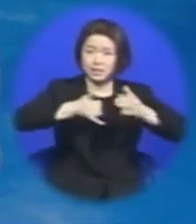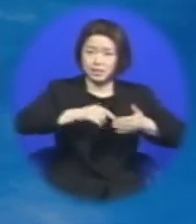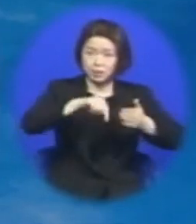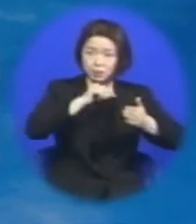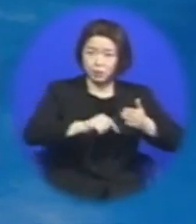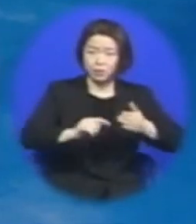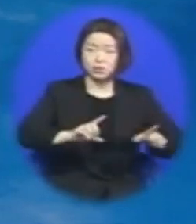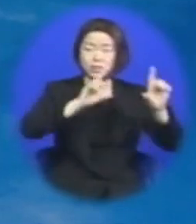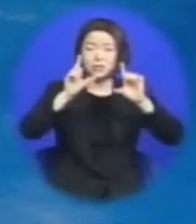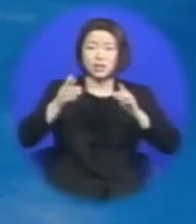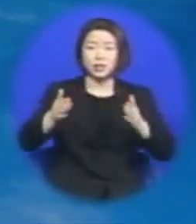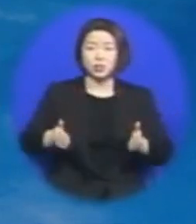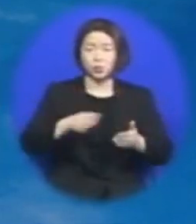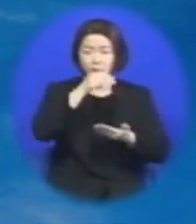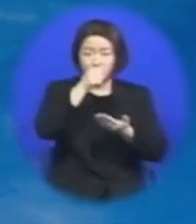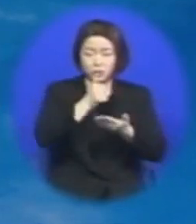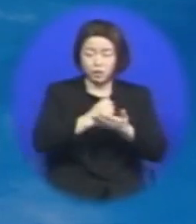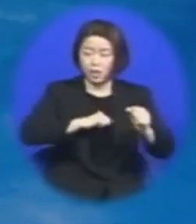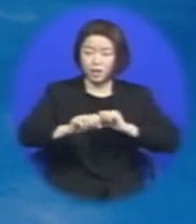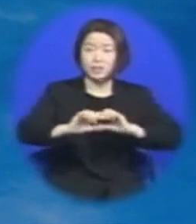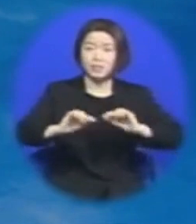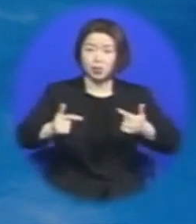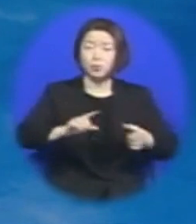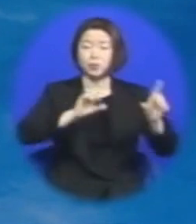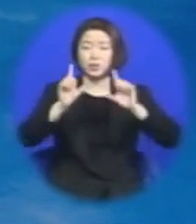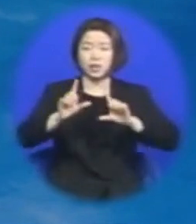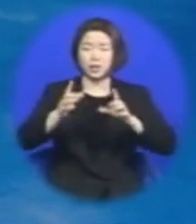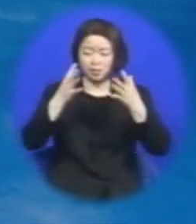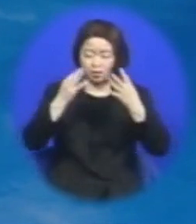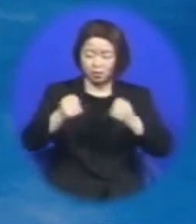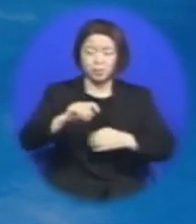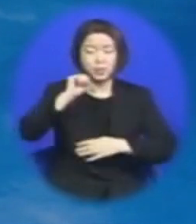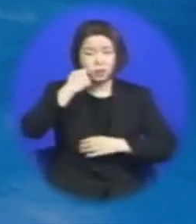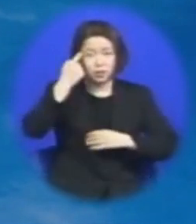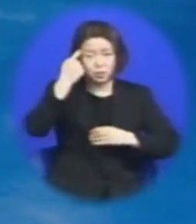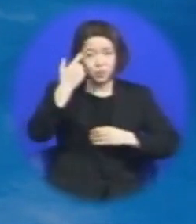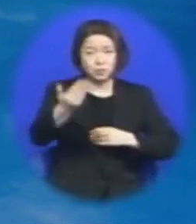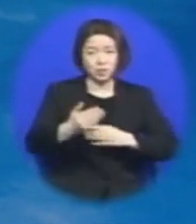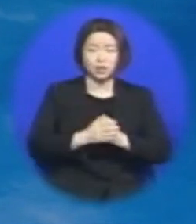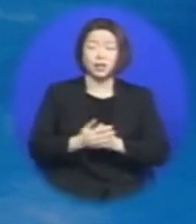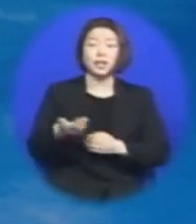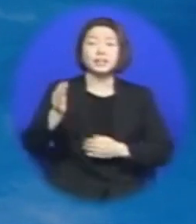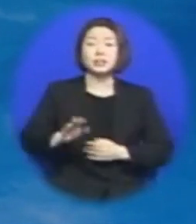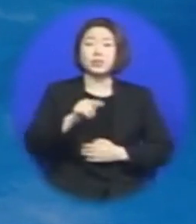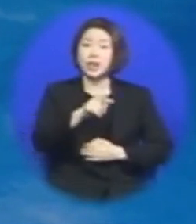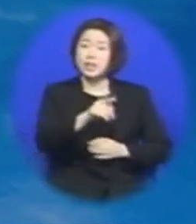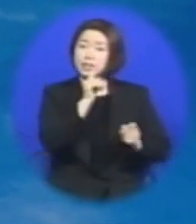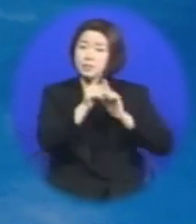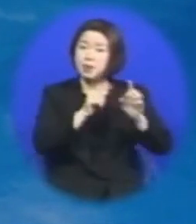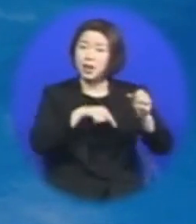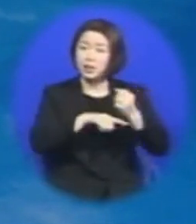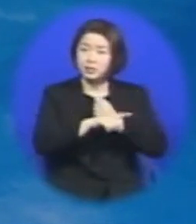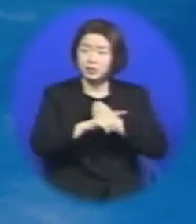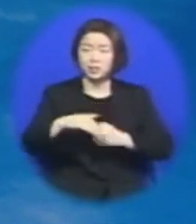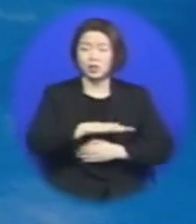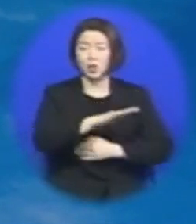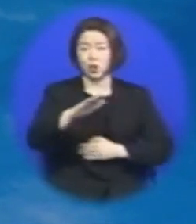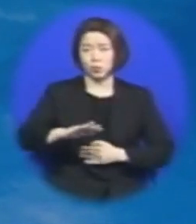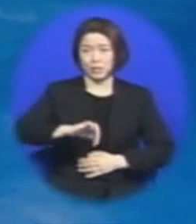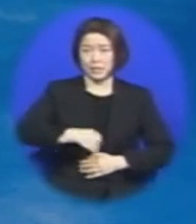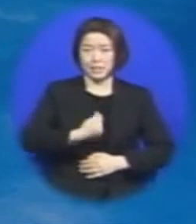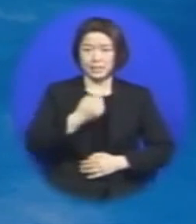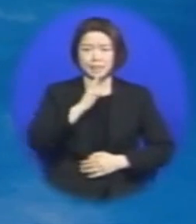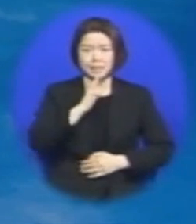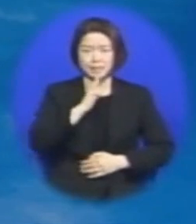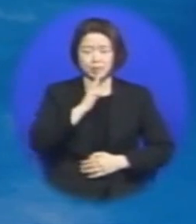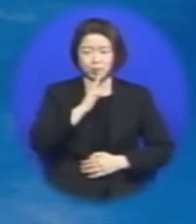동안에 죄 안짓고 살기가 얼마나 어려워요 그러나 여러분이 말은 우리 자신이 실제로는